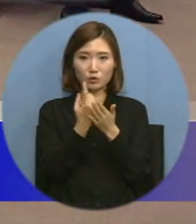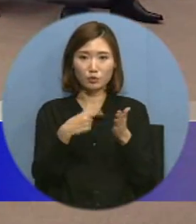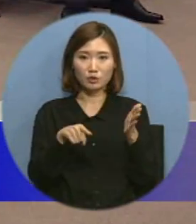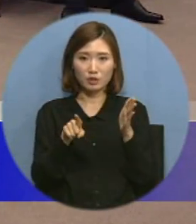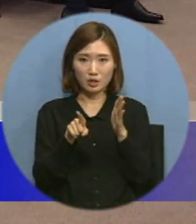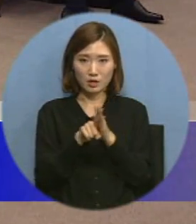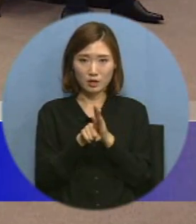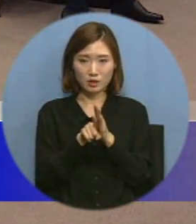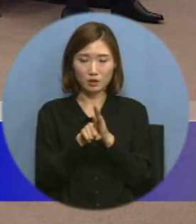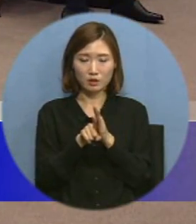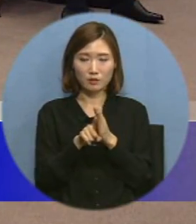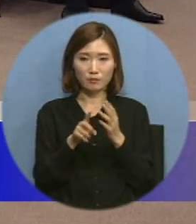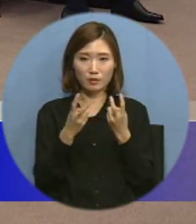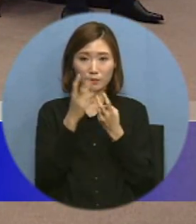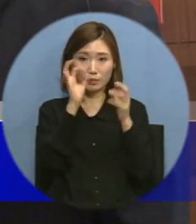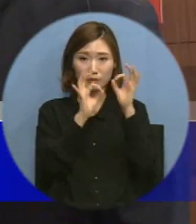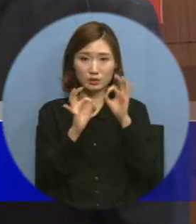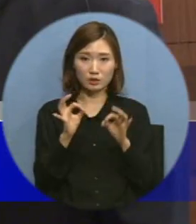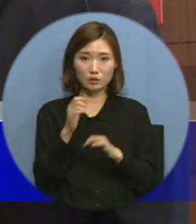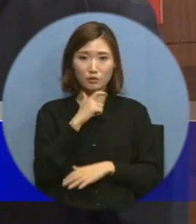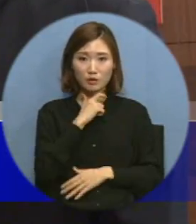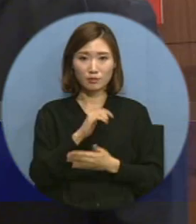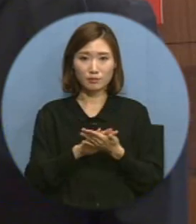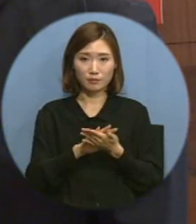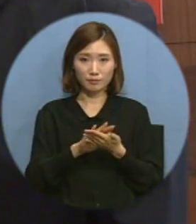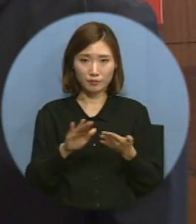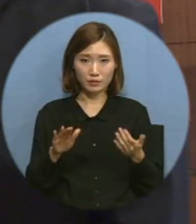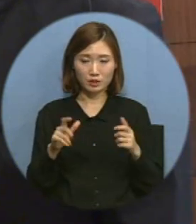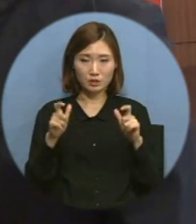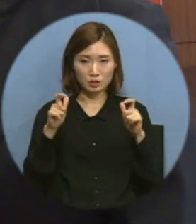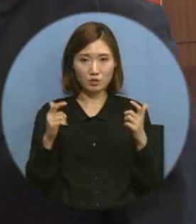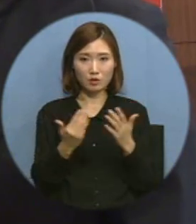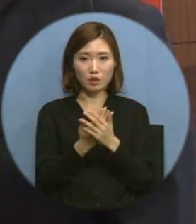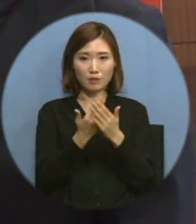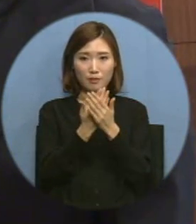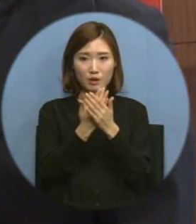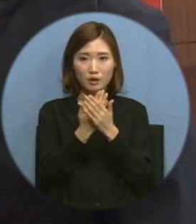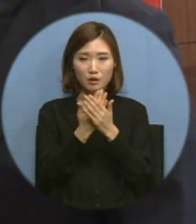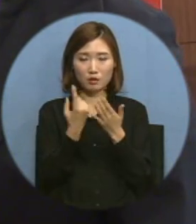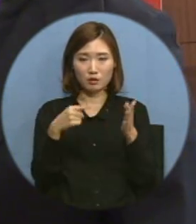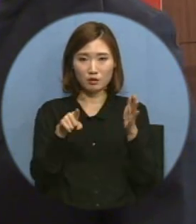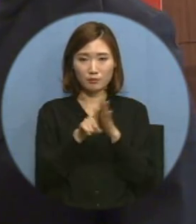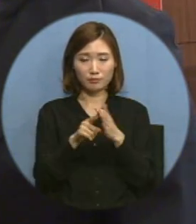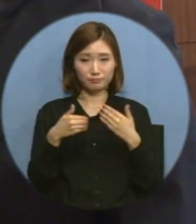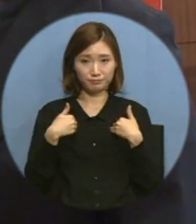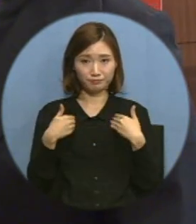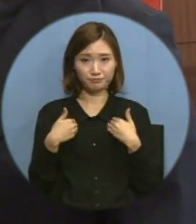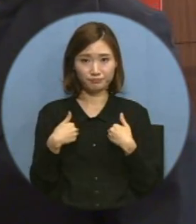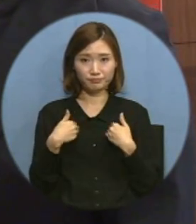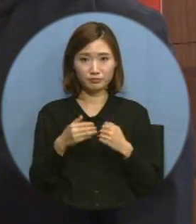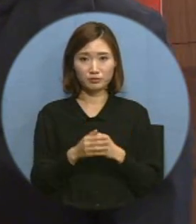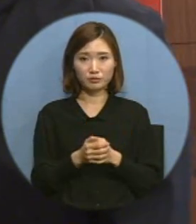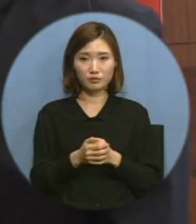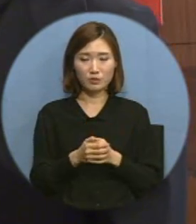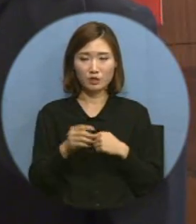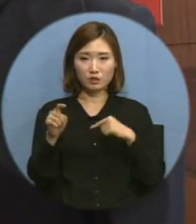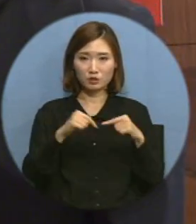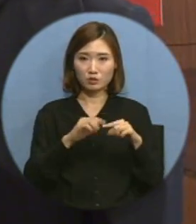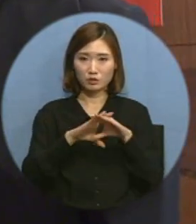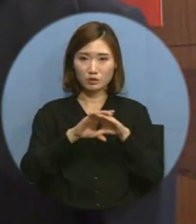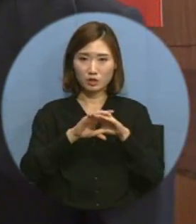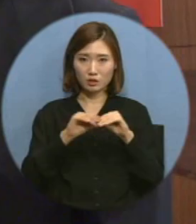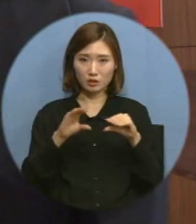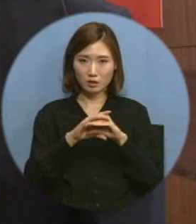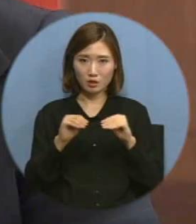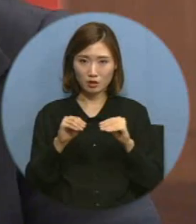있는 방 방안을 찾고자 합니다네 그렇다면 지역 개발과 그 발전을 위해 필요한 어떤 그 정책적 대안이 있을 것